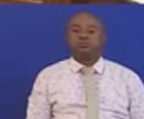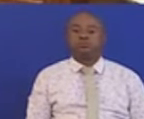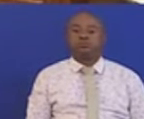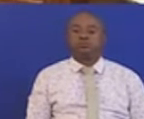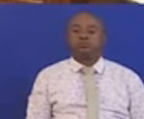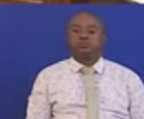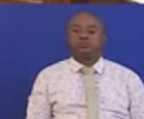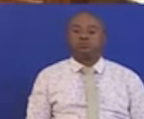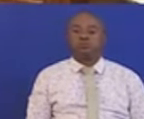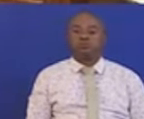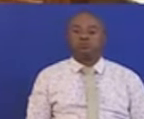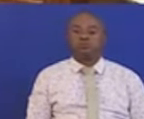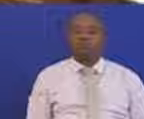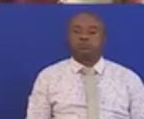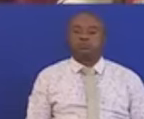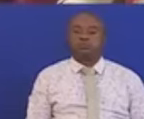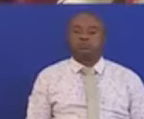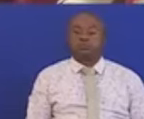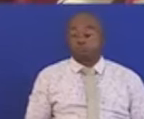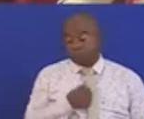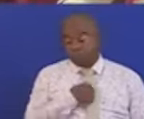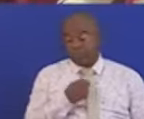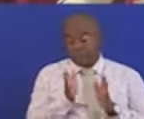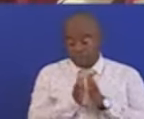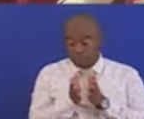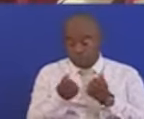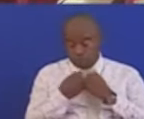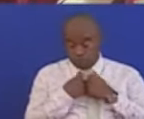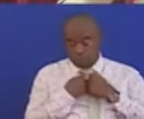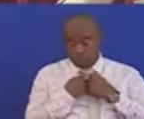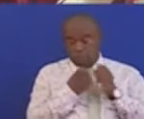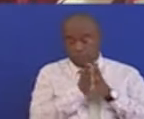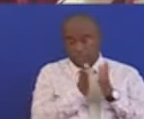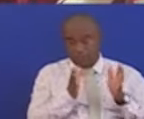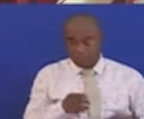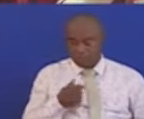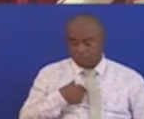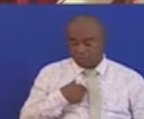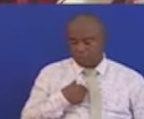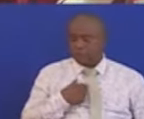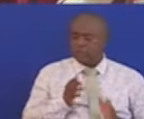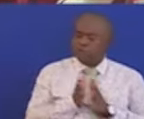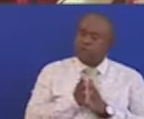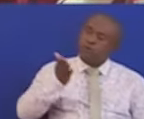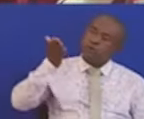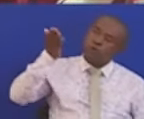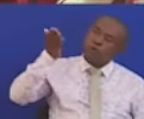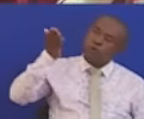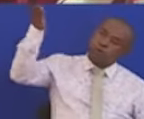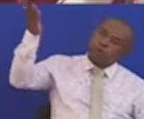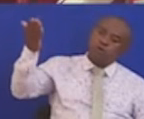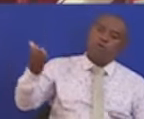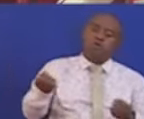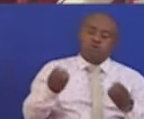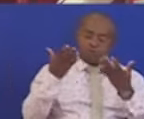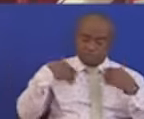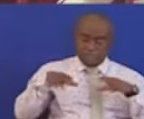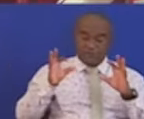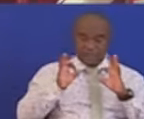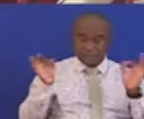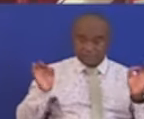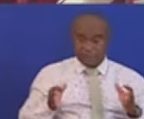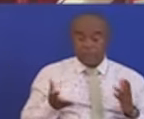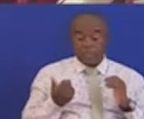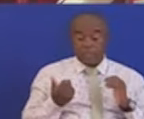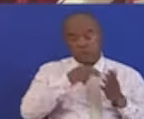wande MH eshima mwen kiti n kushu kwa kuna nafas na Mimi nim shuk kuru mwen z mungu kwa kunjal afya na nimea